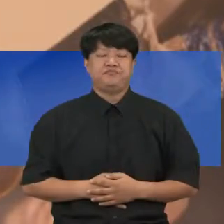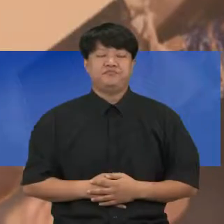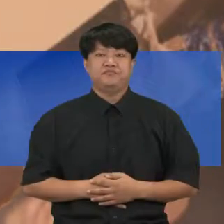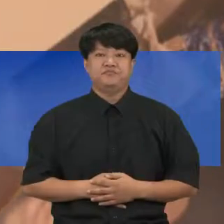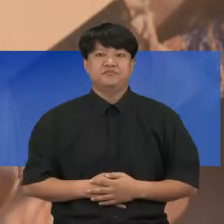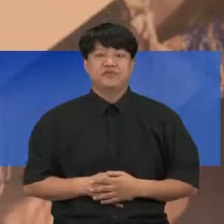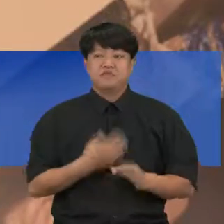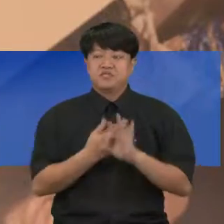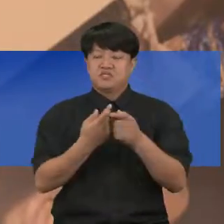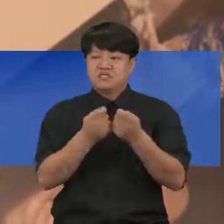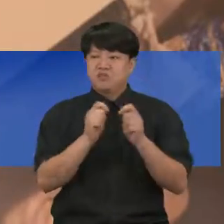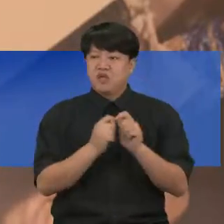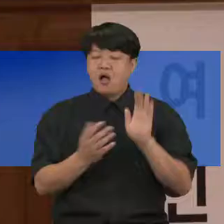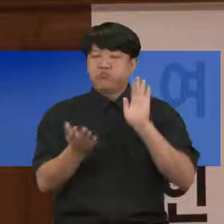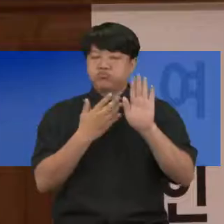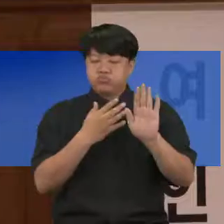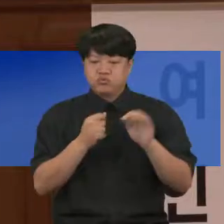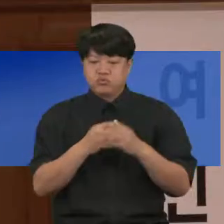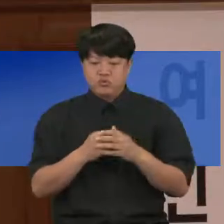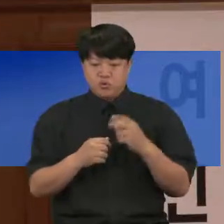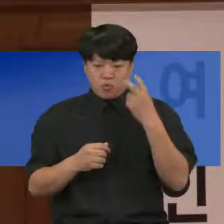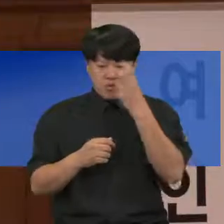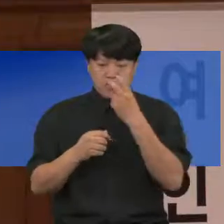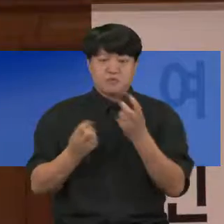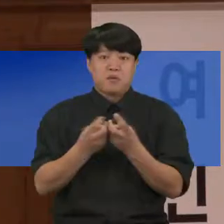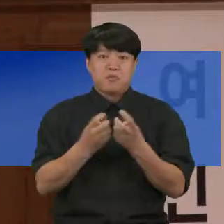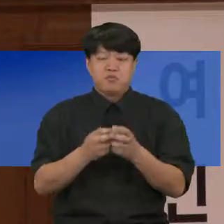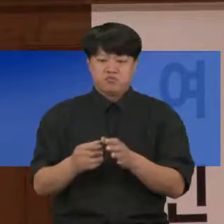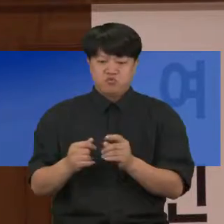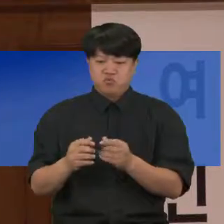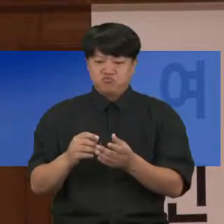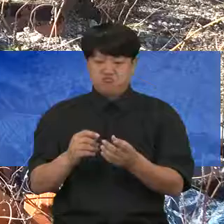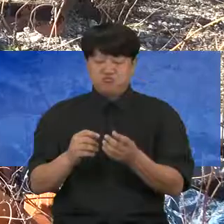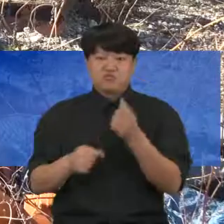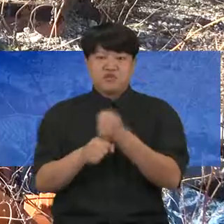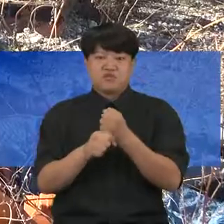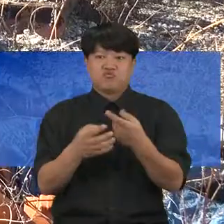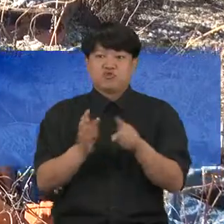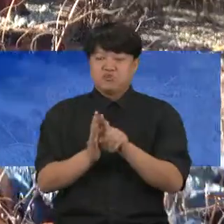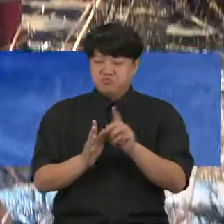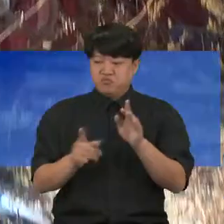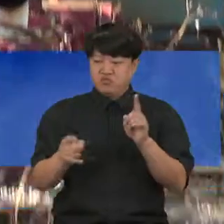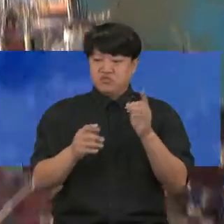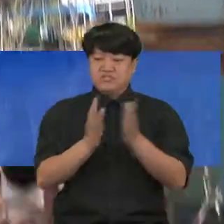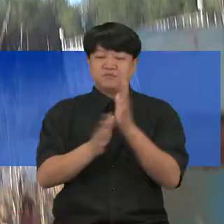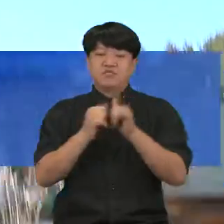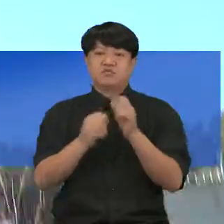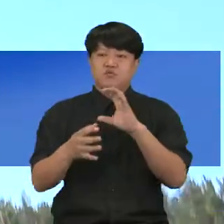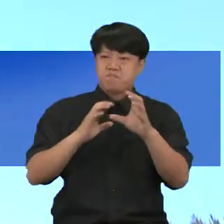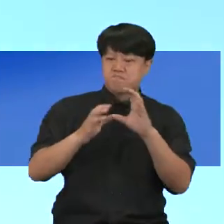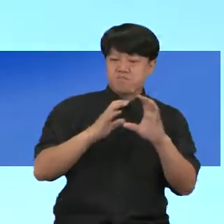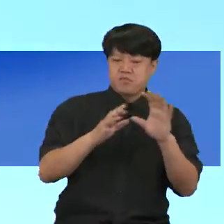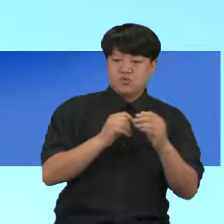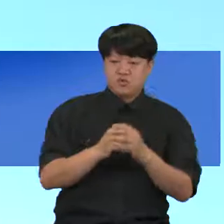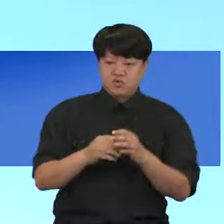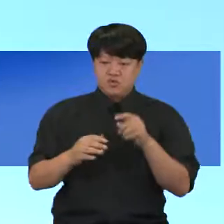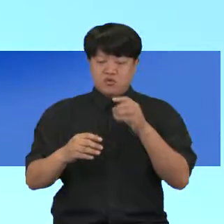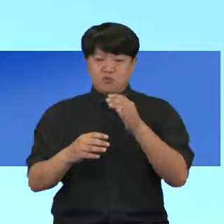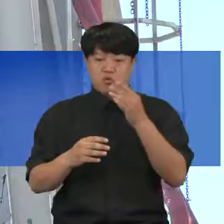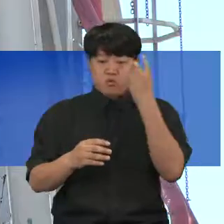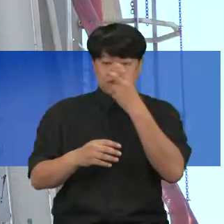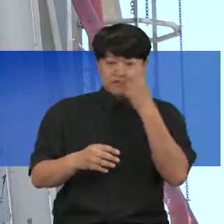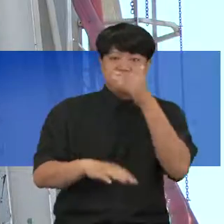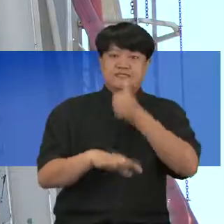씁니다 tf 는 향후에도 부지 관리방안 도출해 시민과 적극적으로 소통하며 지진 지하수 등